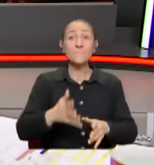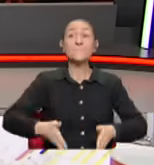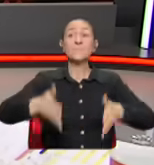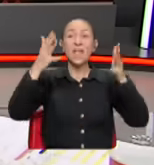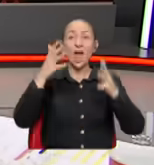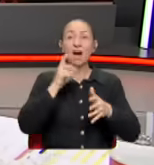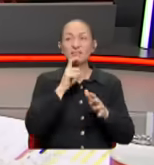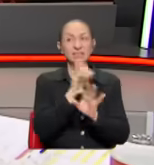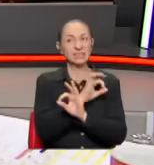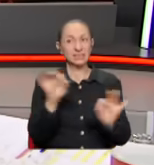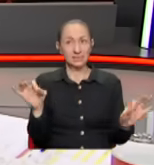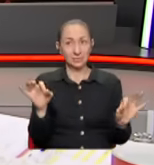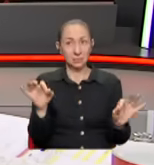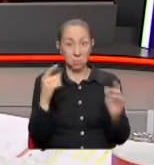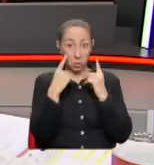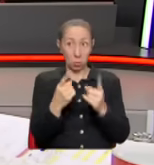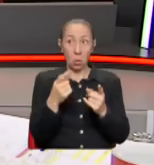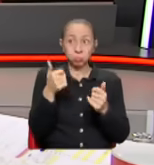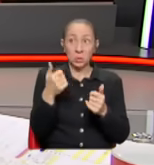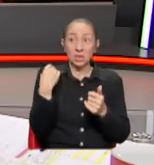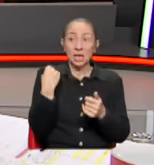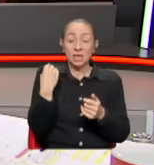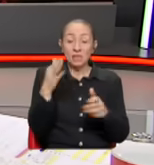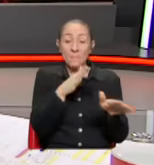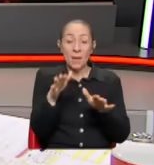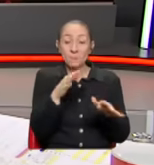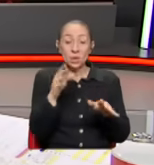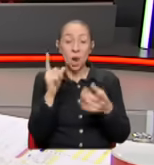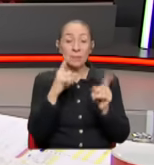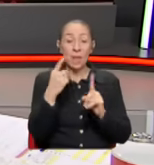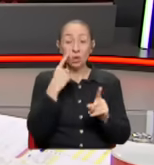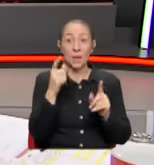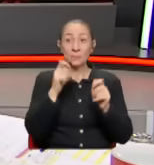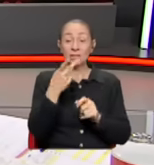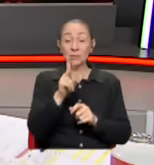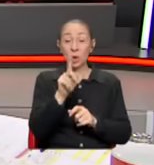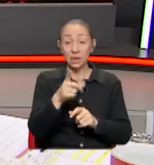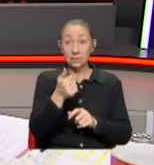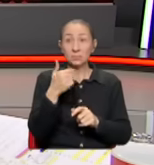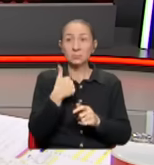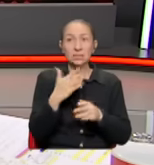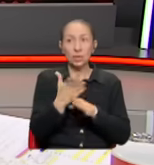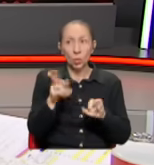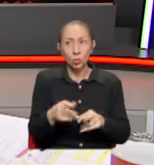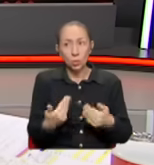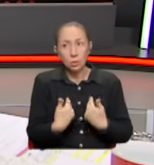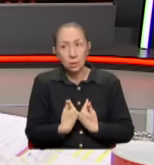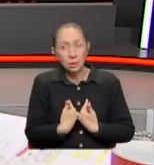binalar hatasız bakılıyor. Yeni deprem yönetmeliğine göre yapılmış 2016-2017. İyi de biz niye öldük